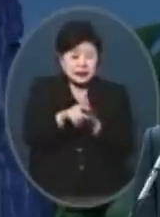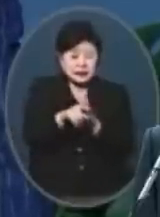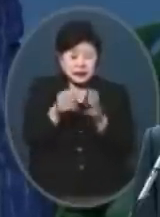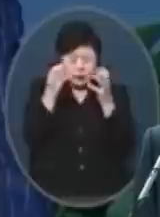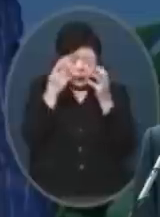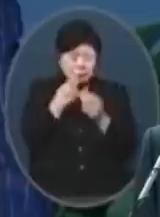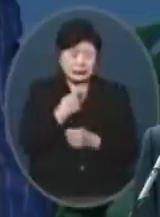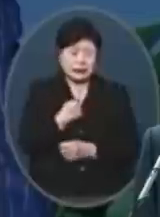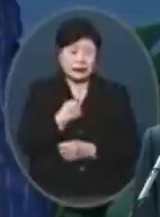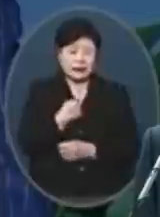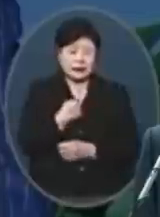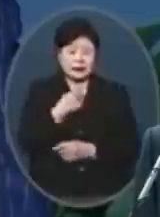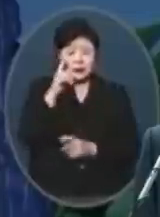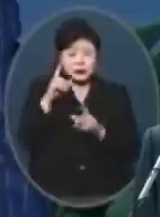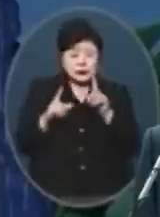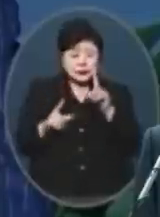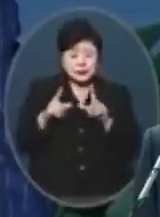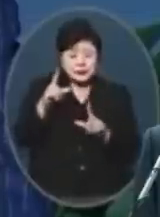고난을 당하는 그 모습은